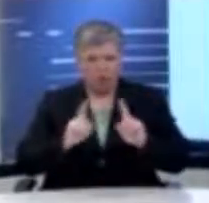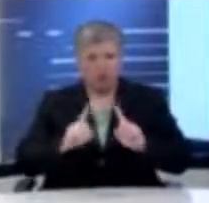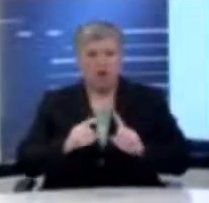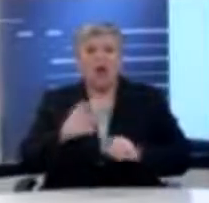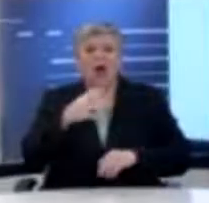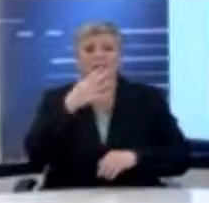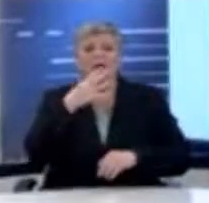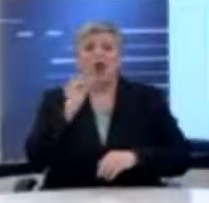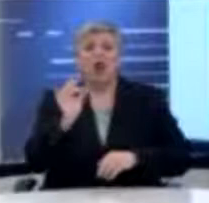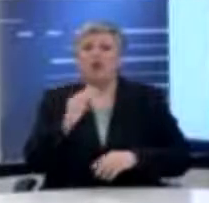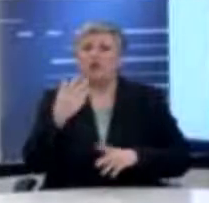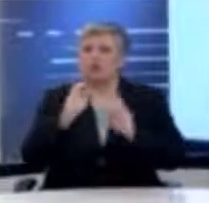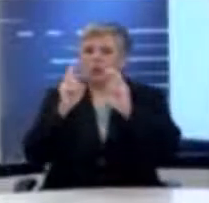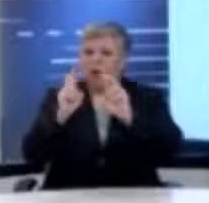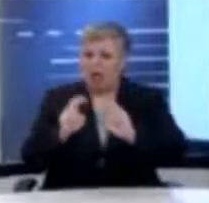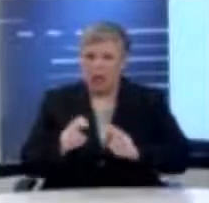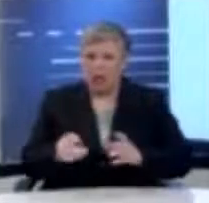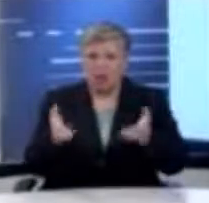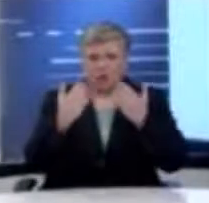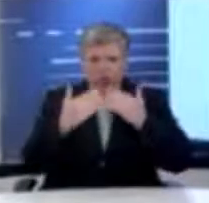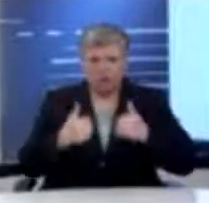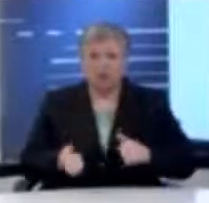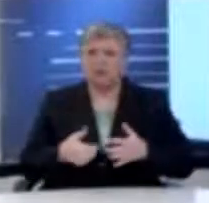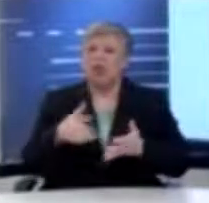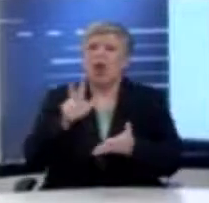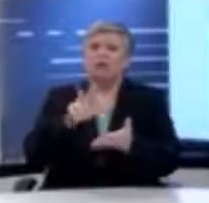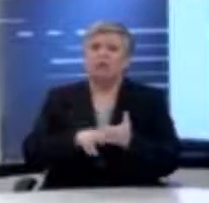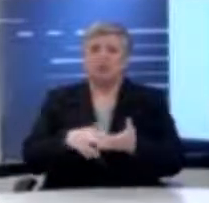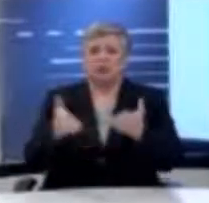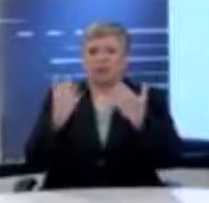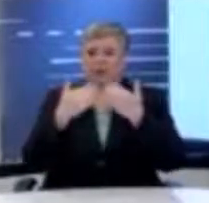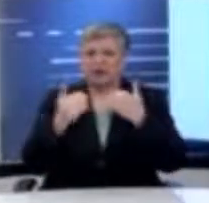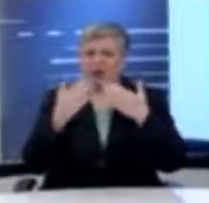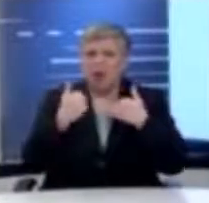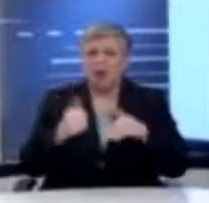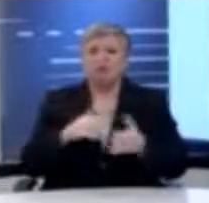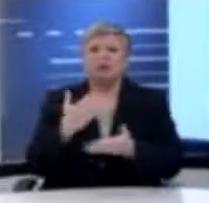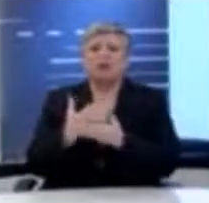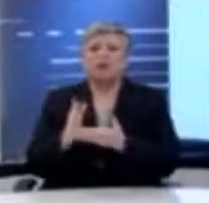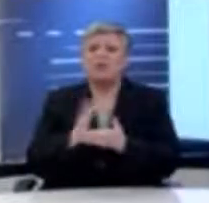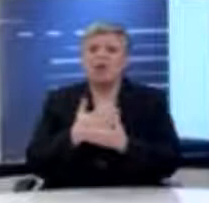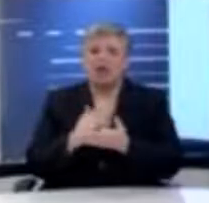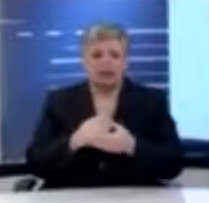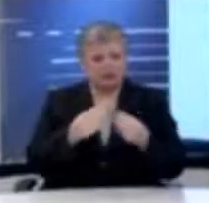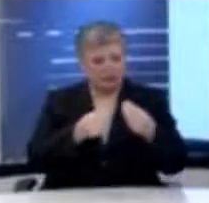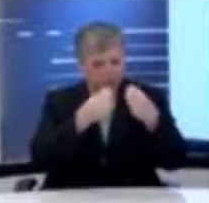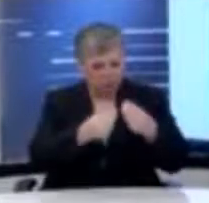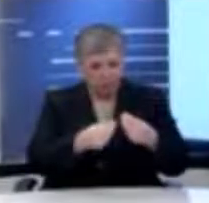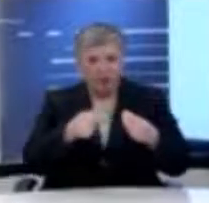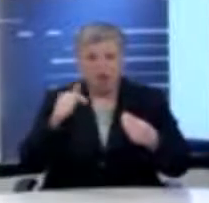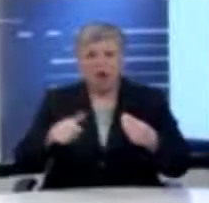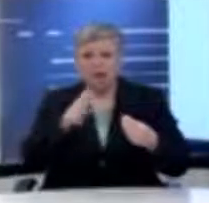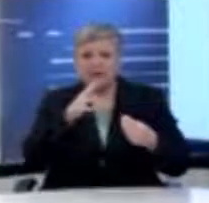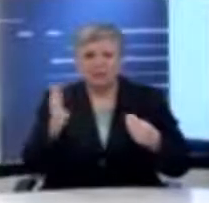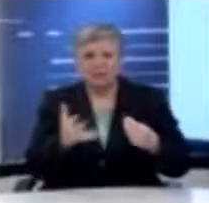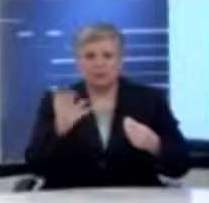καμία πιστοποίηση και χωρίς καμία διάκριση των σοβαρών μη κυβερνητικών οργανώσεων από αυτές